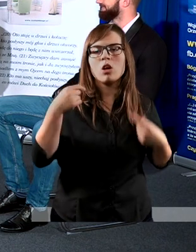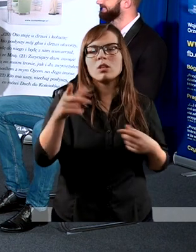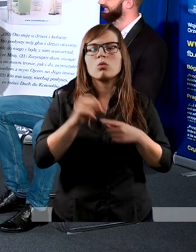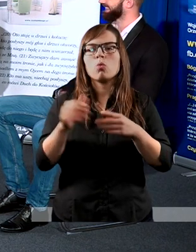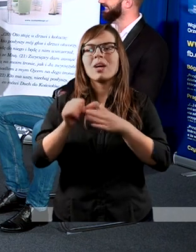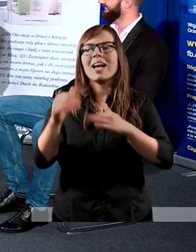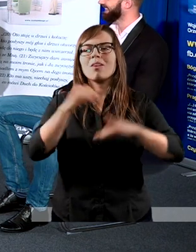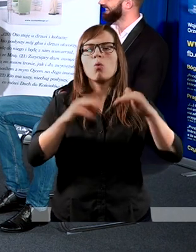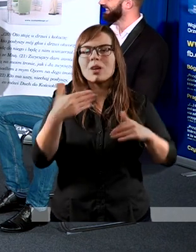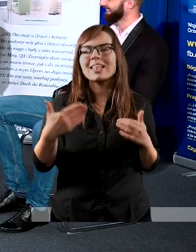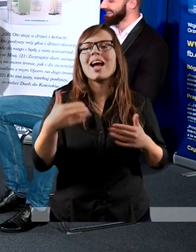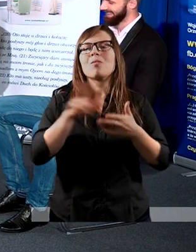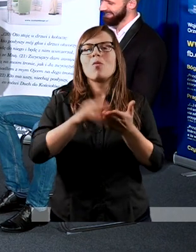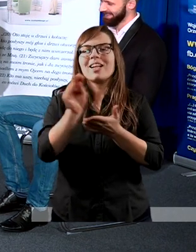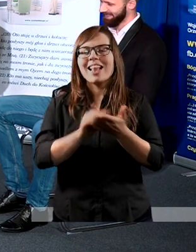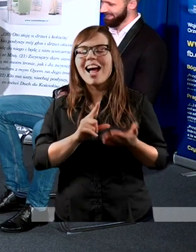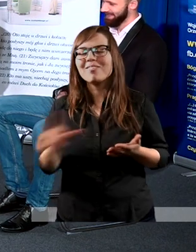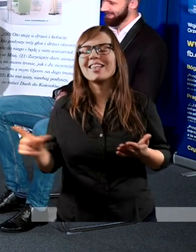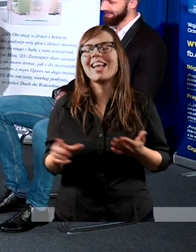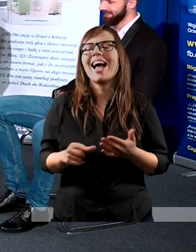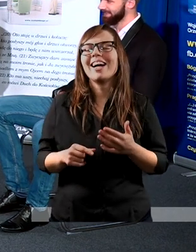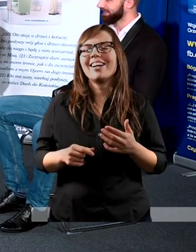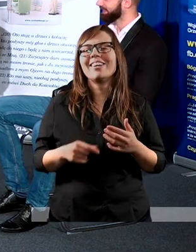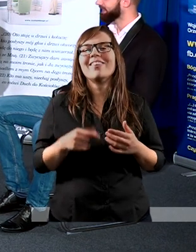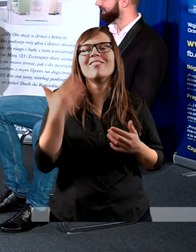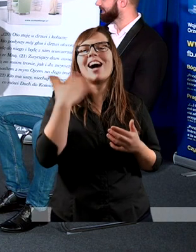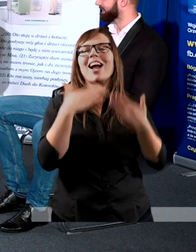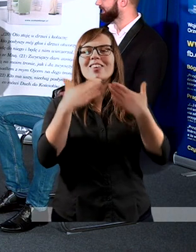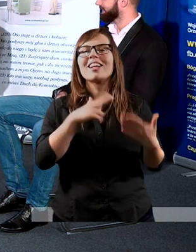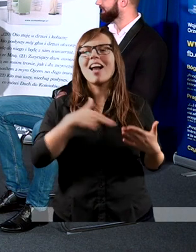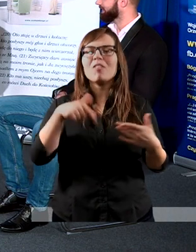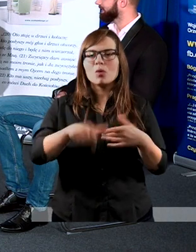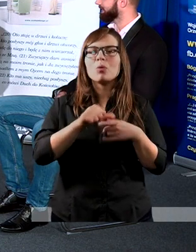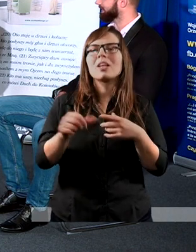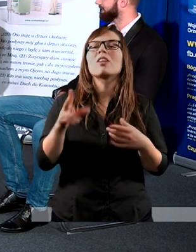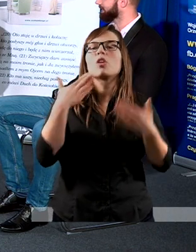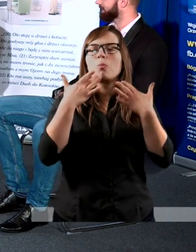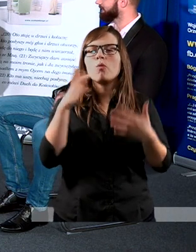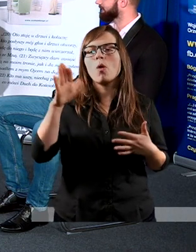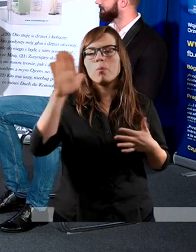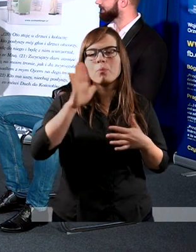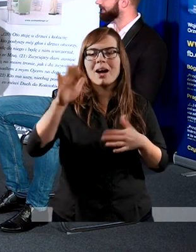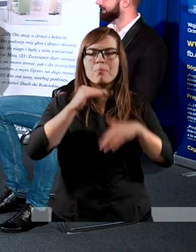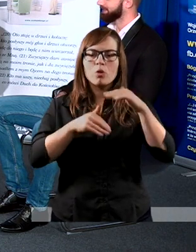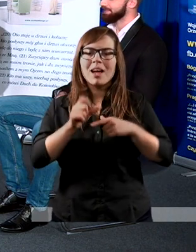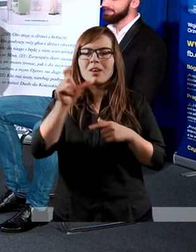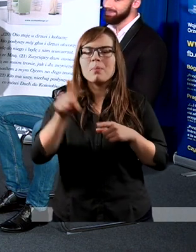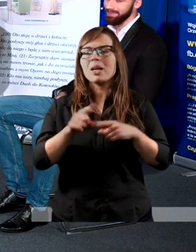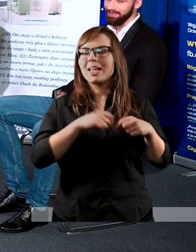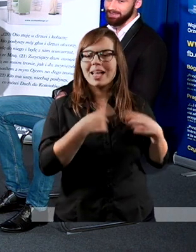jest górnikiem i który właśnie napisał, że bardzo nam dziękuję za to, że tu jesteśmy i mówimy o Bogu. Franciszek, pozdrawiamy